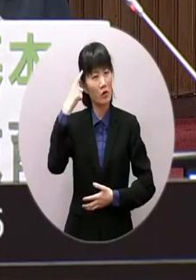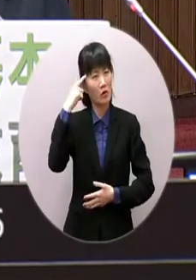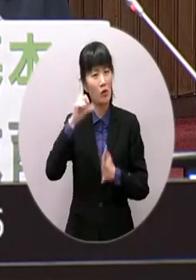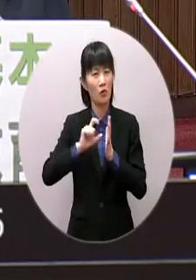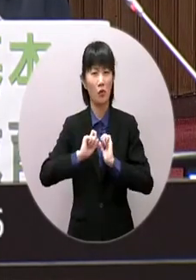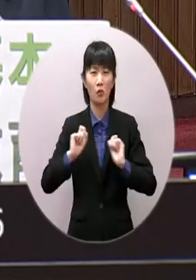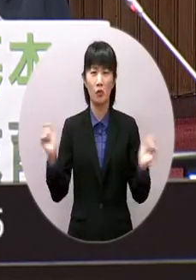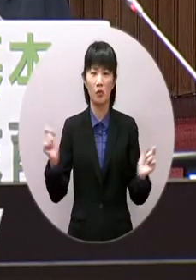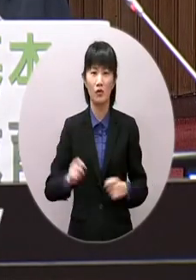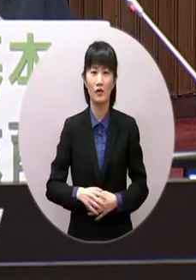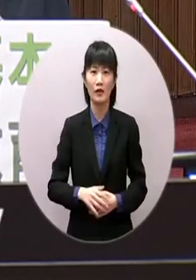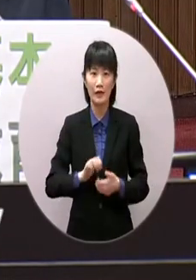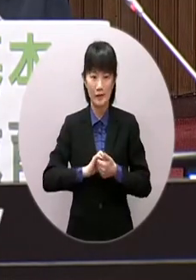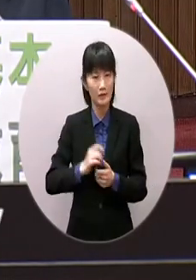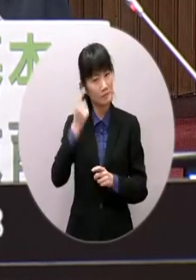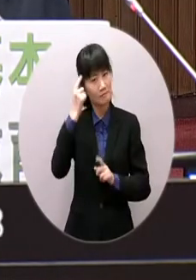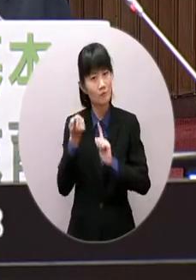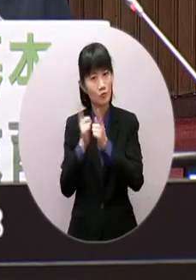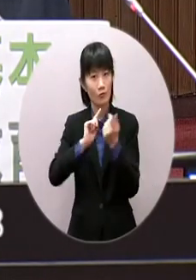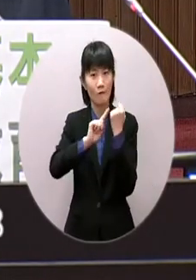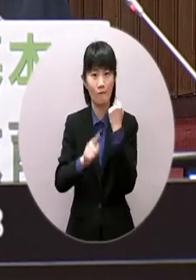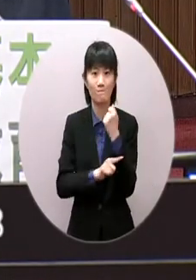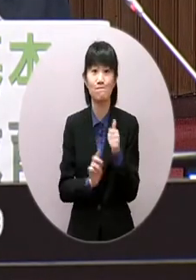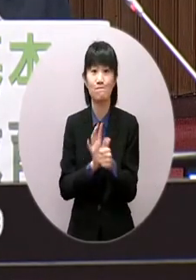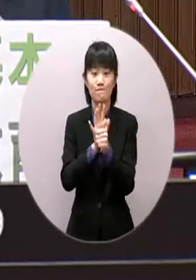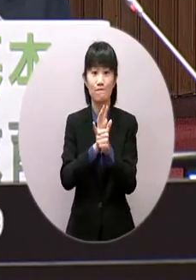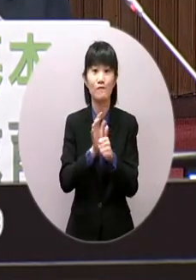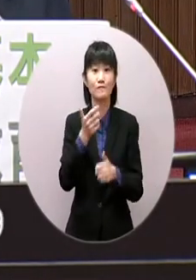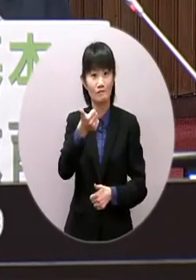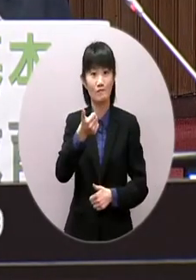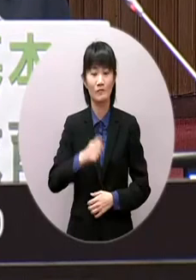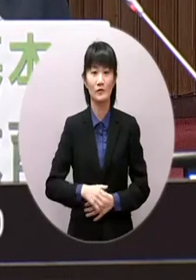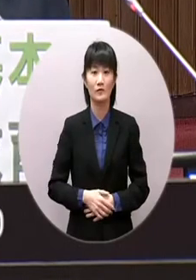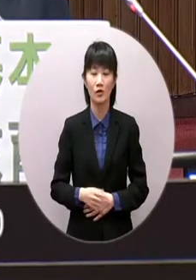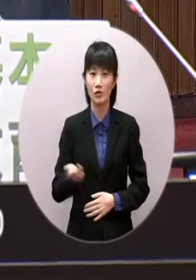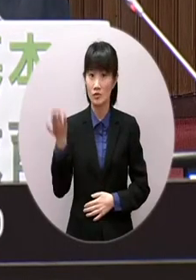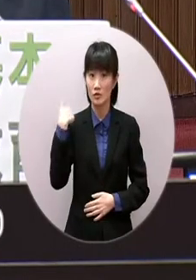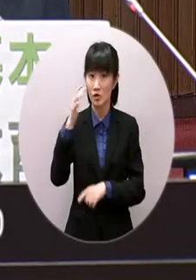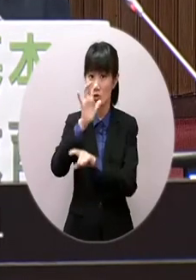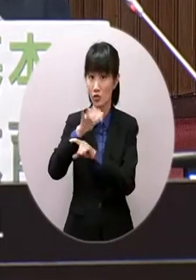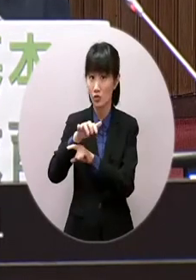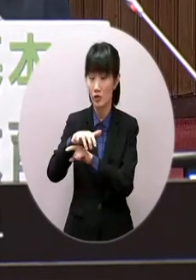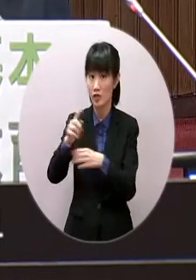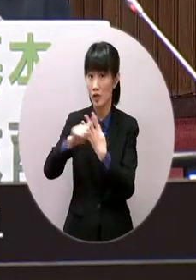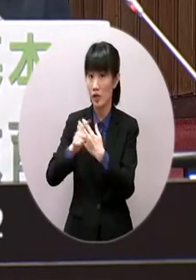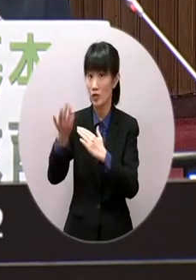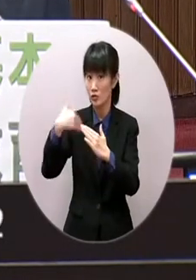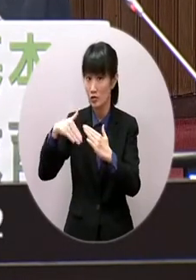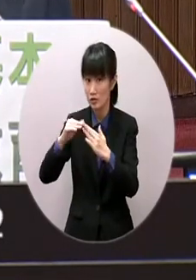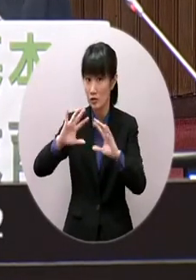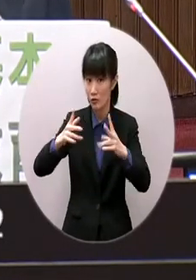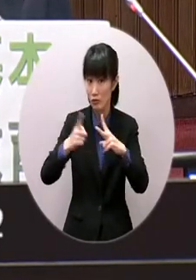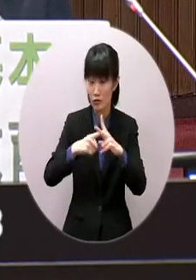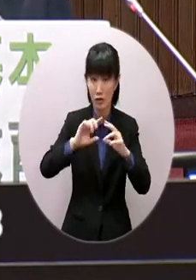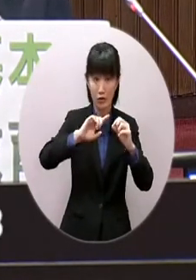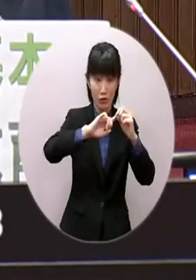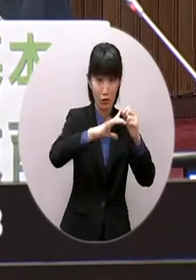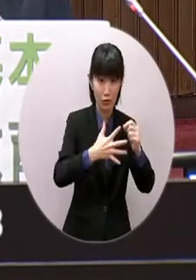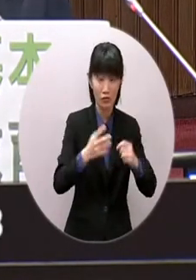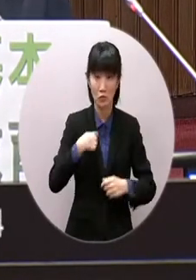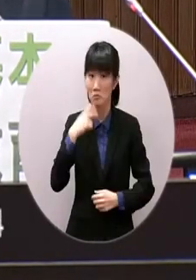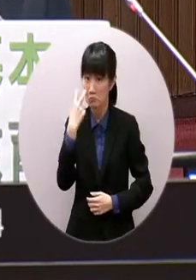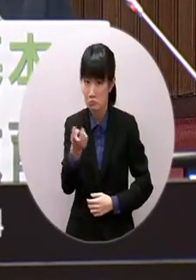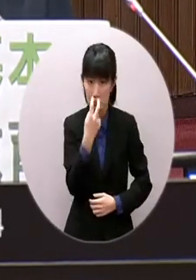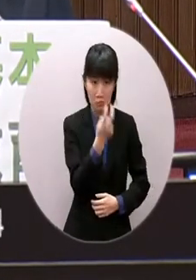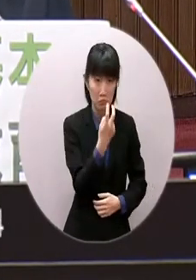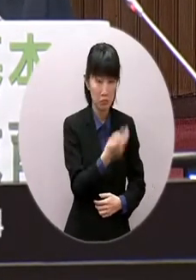要提一个制度性的支持？非常的简单，因为我曾经去看过农校，我也曾经去看过国小跟国中，他们告诉我